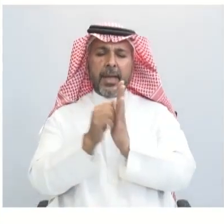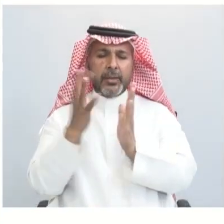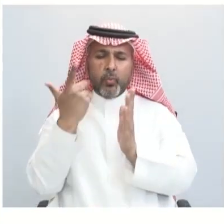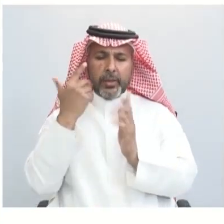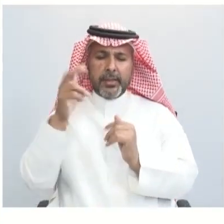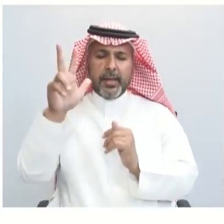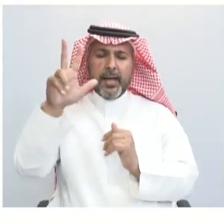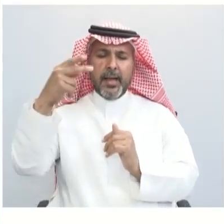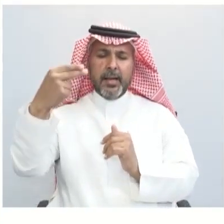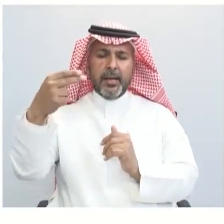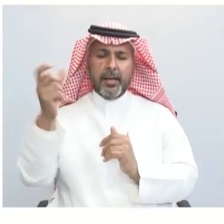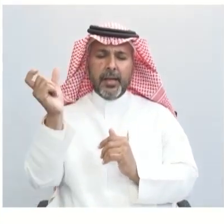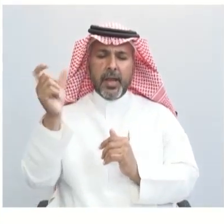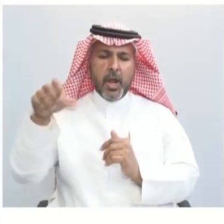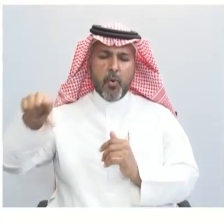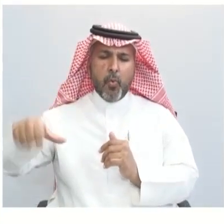العنوان والمدينة